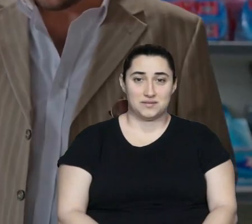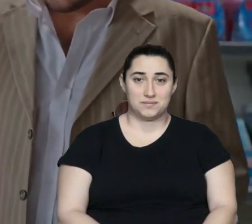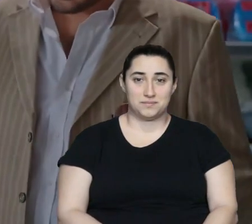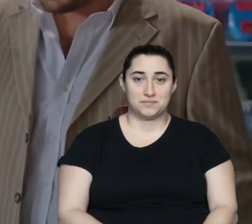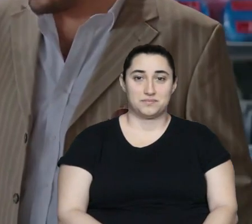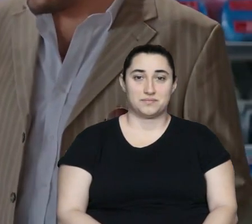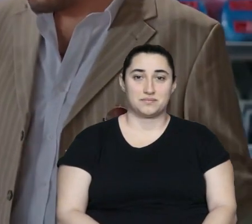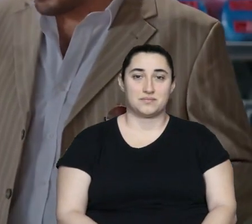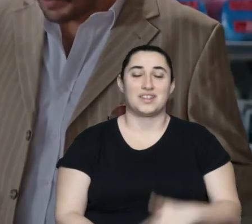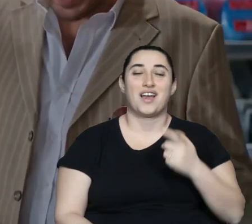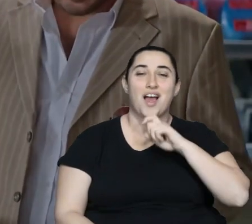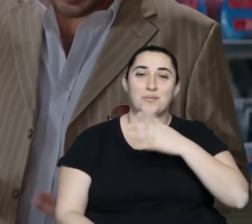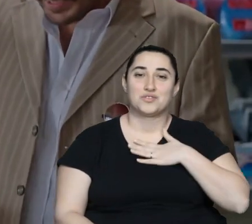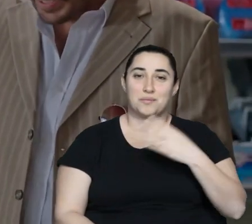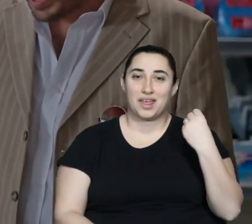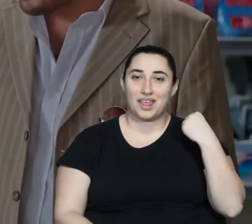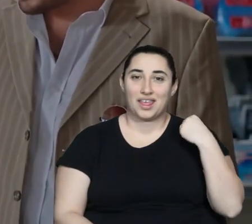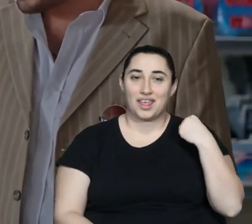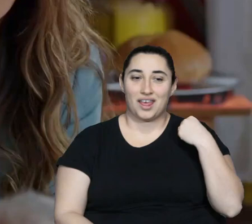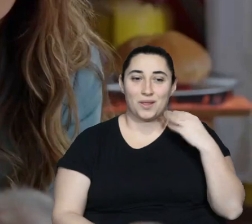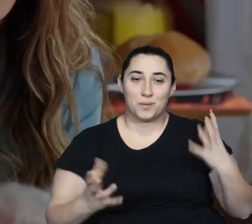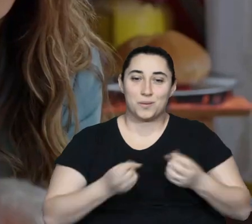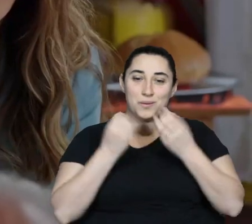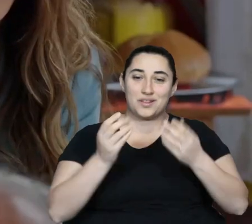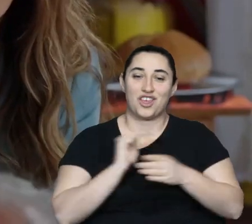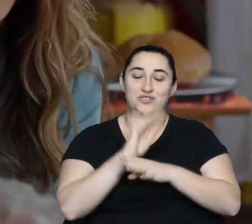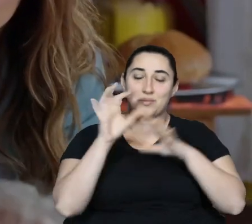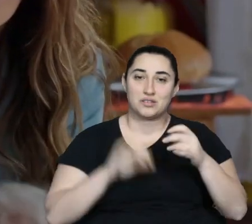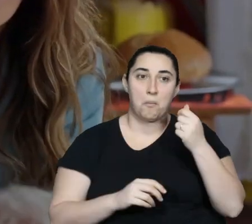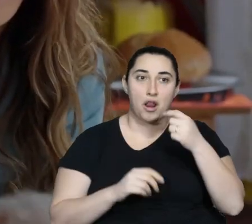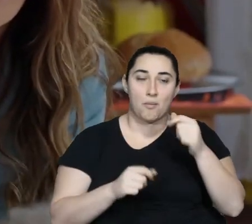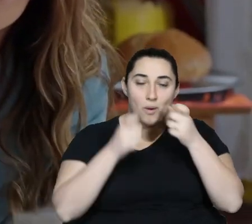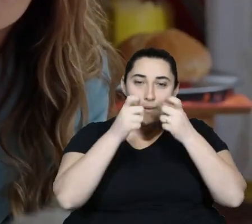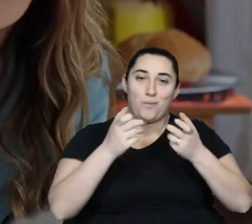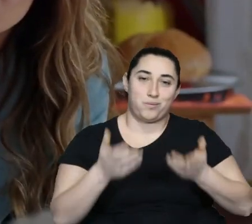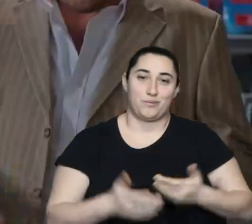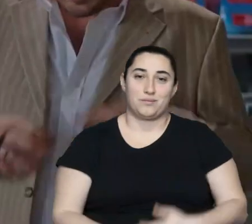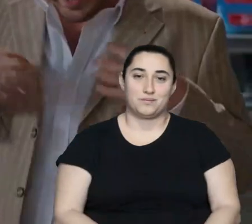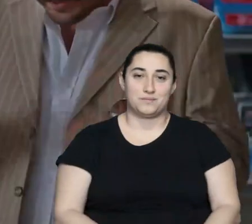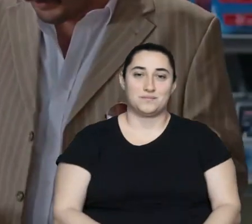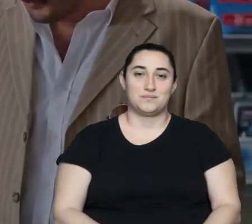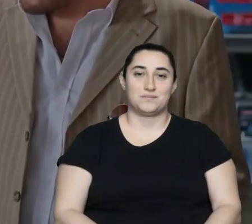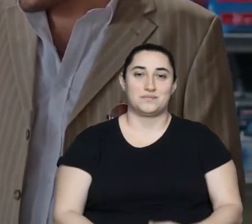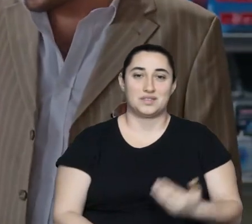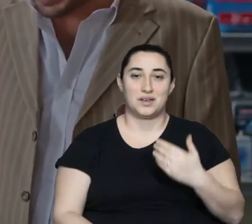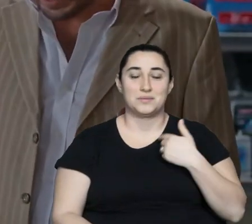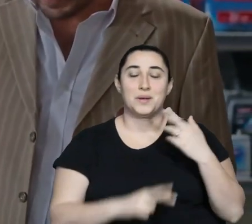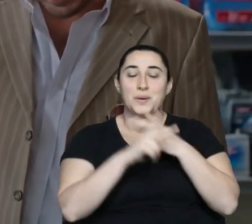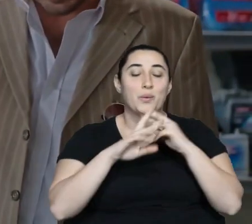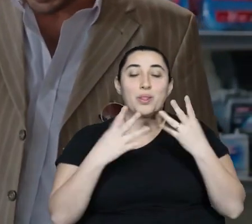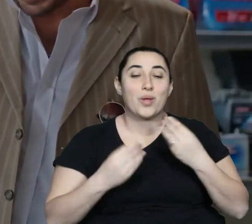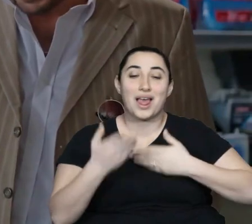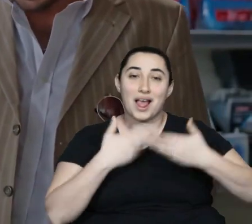Ya amcam daha yeni diğer taraftan geldin. Parada para, parada para. Daha bize uhrevi